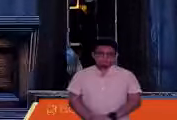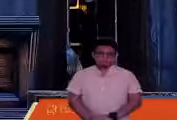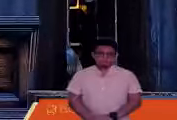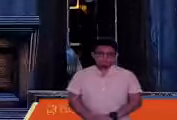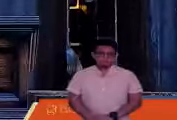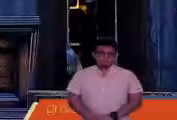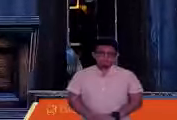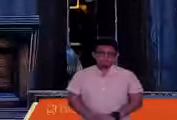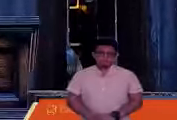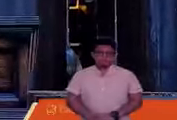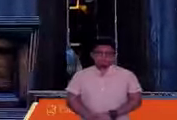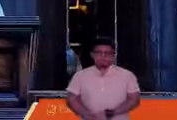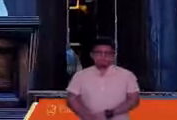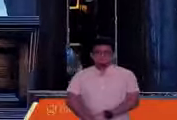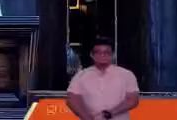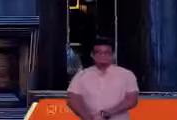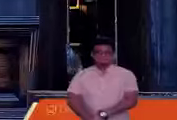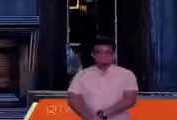na lang uy mamatay.